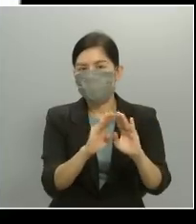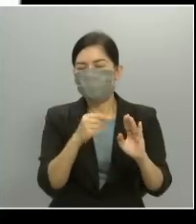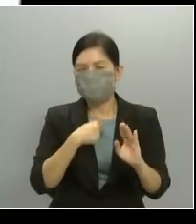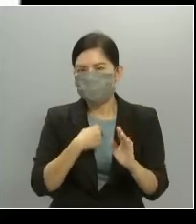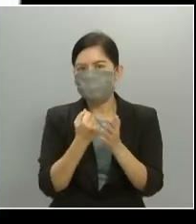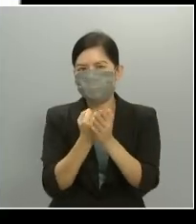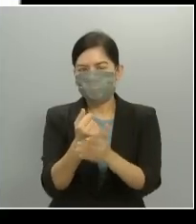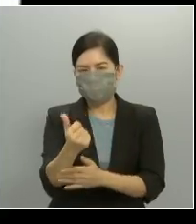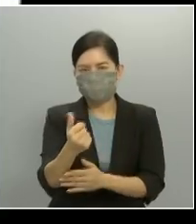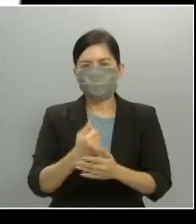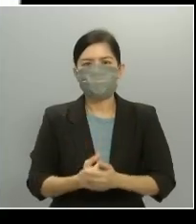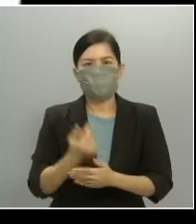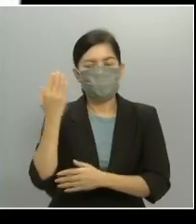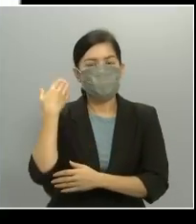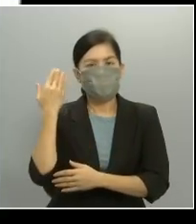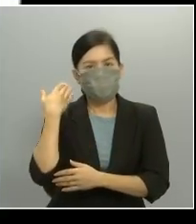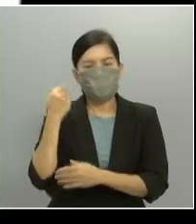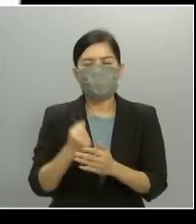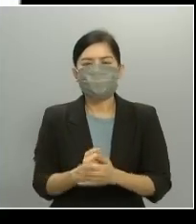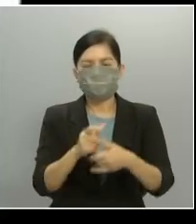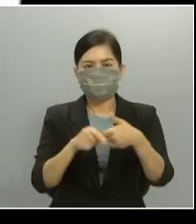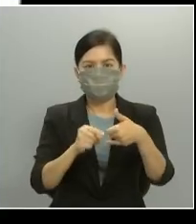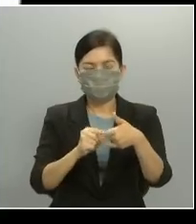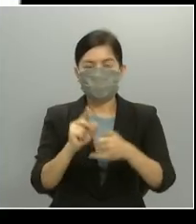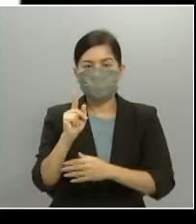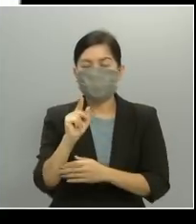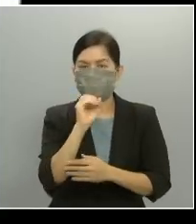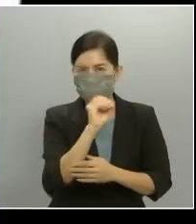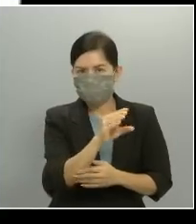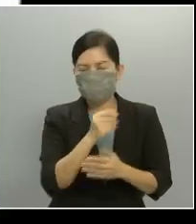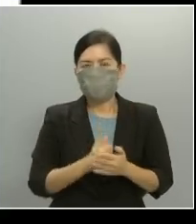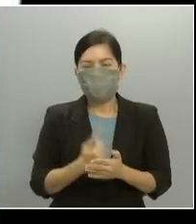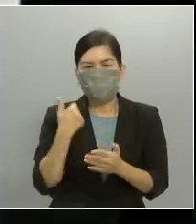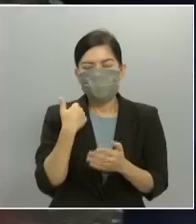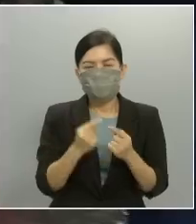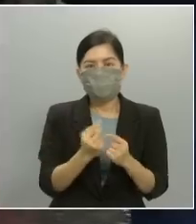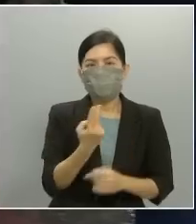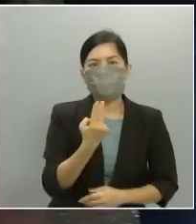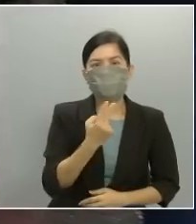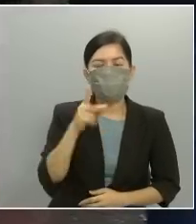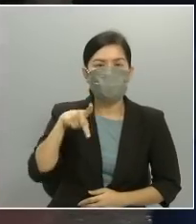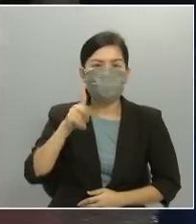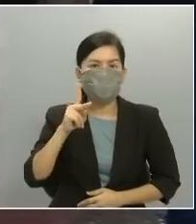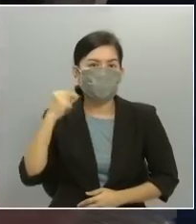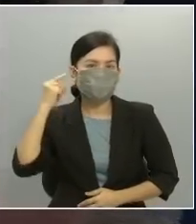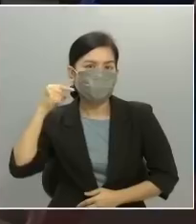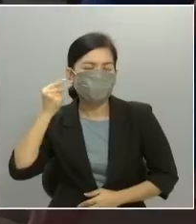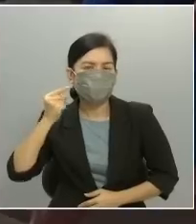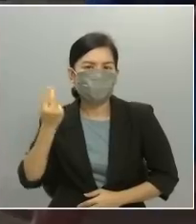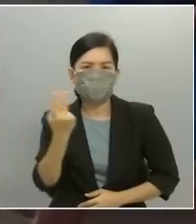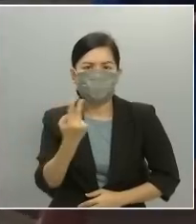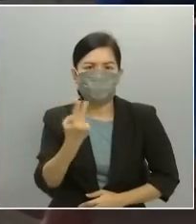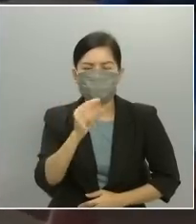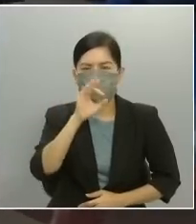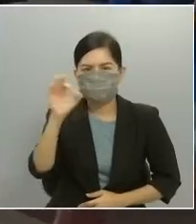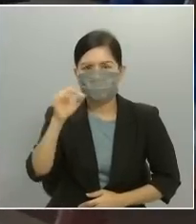านนี้หมวยอริชราก็บอกท่านผู้ชมใช่ไหมว่ามีครอบครัวมีสองคุณป้ามาร้องเรียน ค่ะ อันเนื่องมาจากกรณี